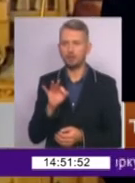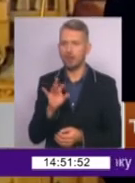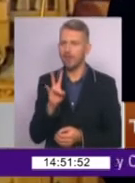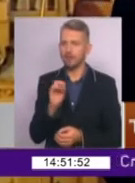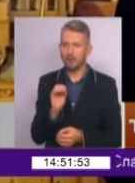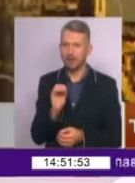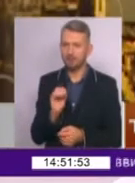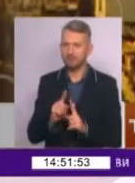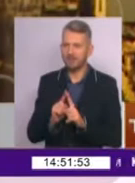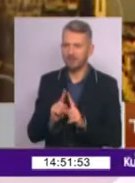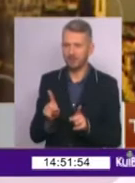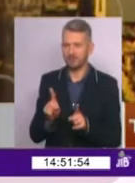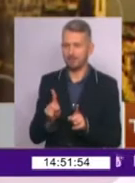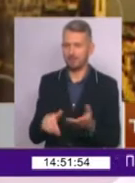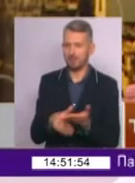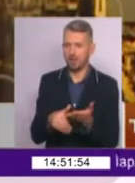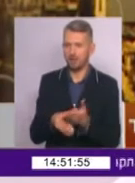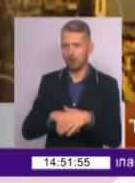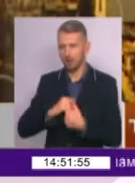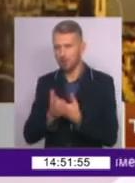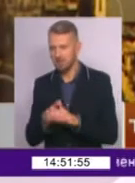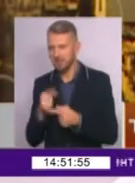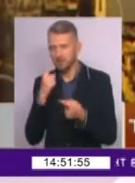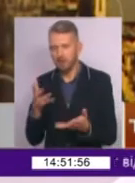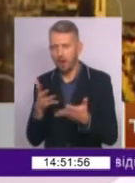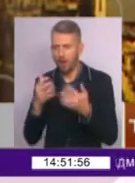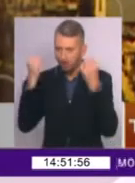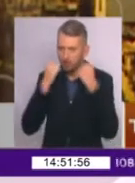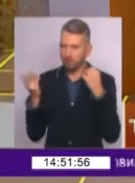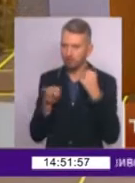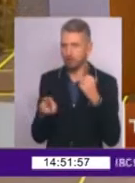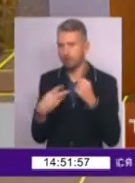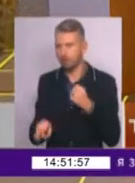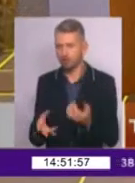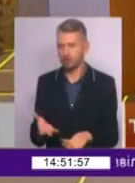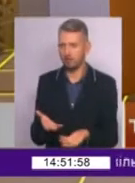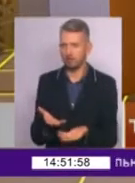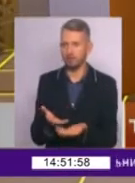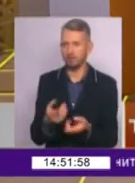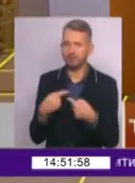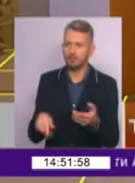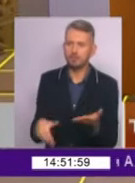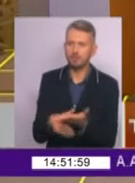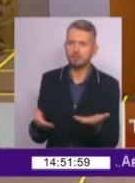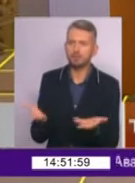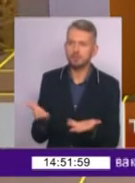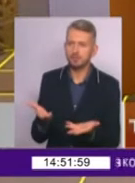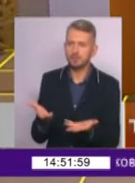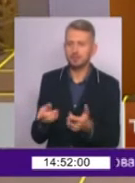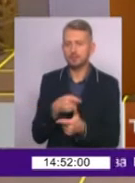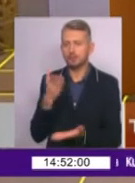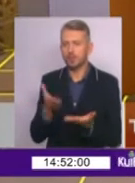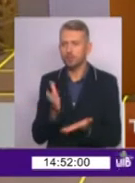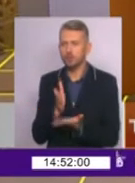методів профілактики. Так, руки мити чи не мити, то понятно, що мити. А стосовно інших методів, чи, можливо, є